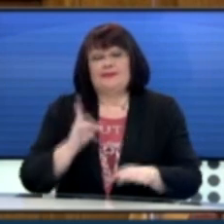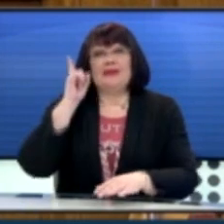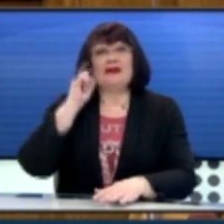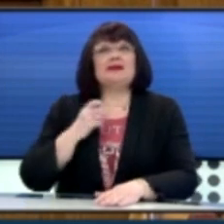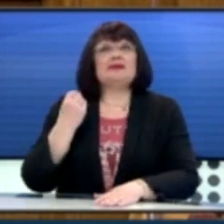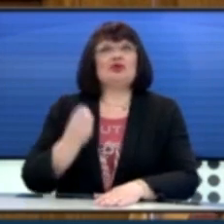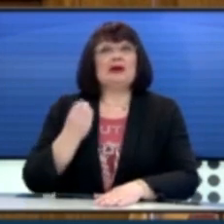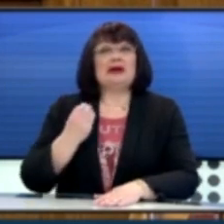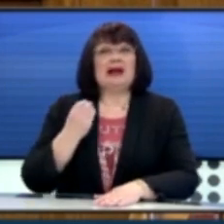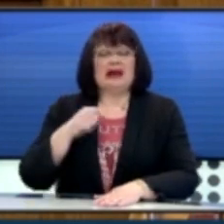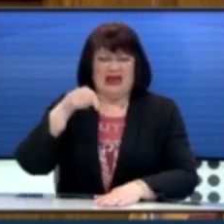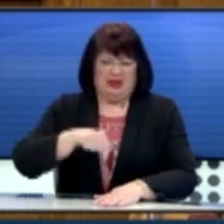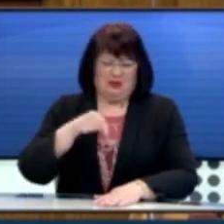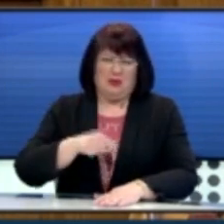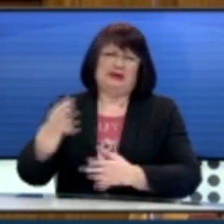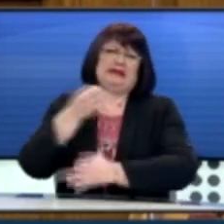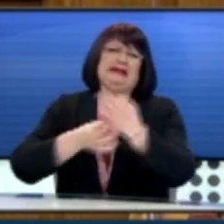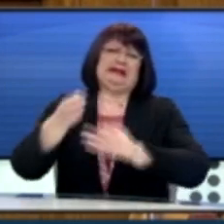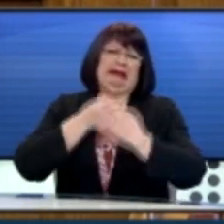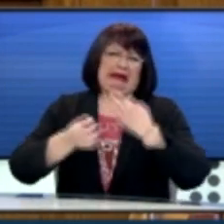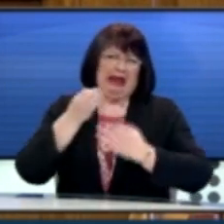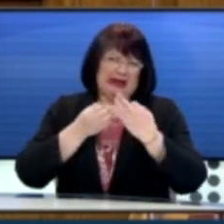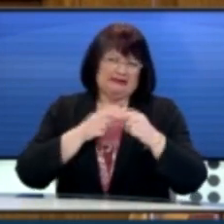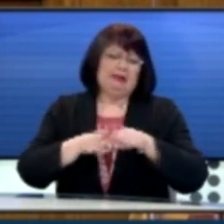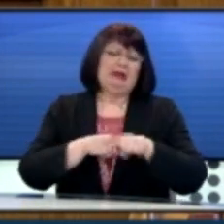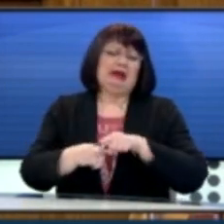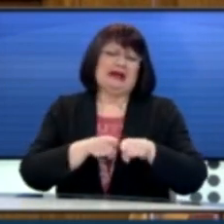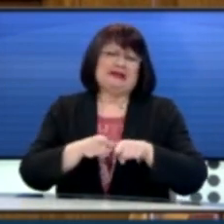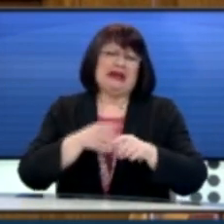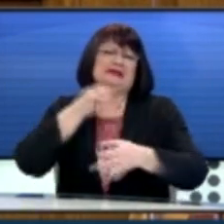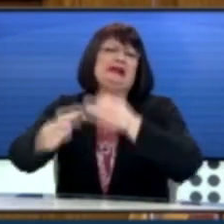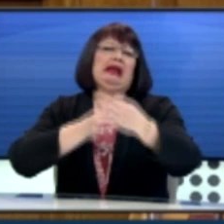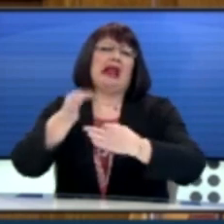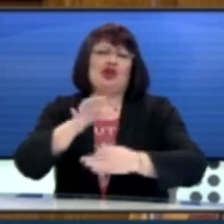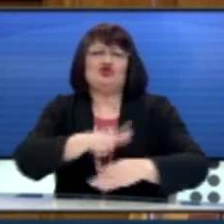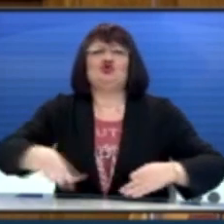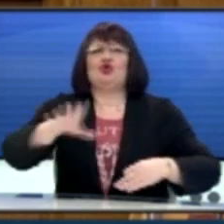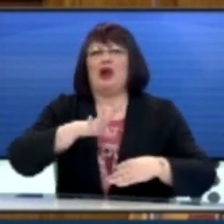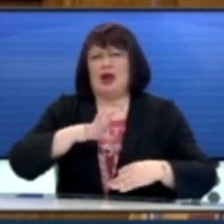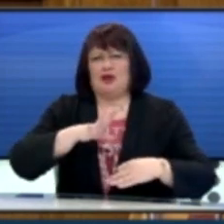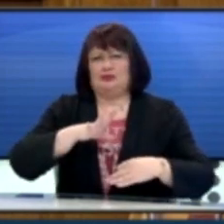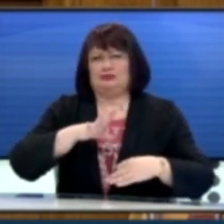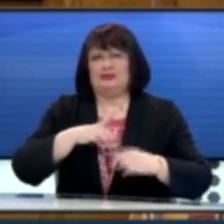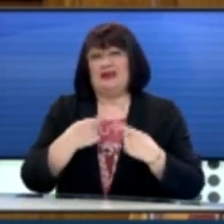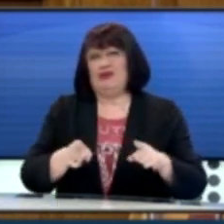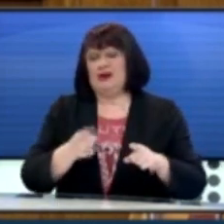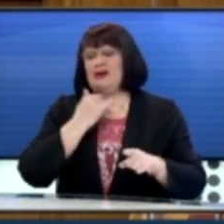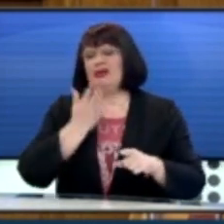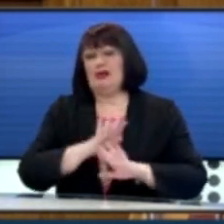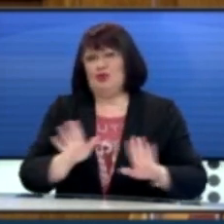καλά, άσχετα τι λέτε εδώ μέσα και άσχετα κυρίως τι λέτε στον ελληνικό λαό, δεν θα μπορούσε να είναι